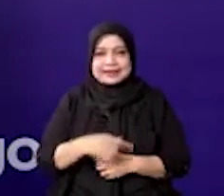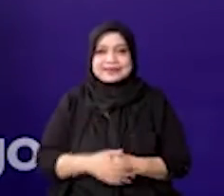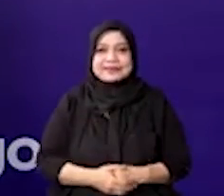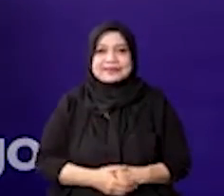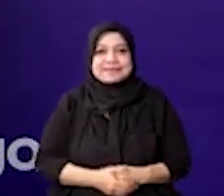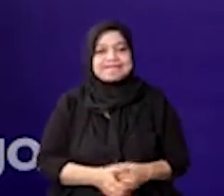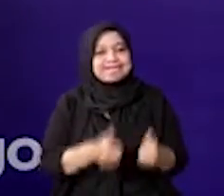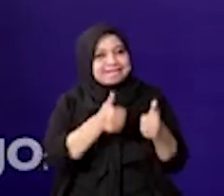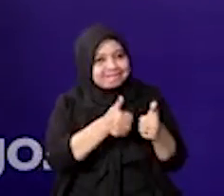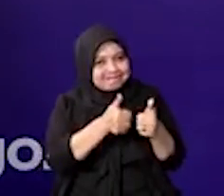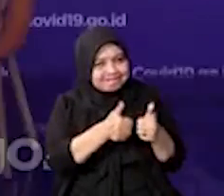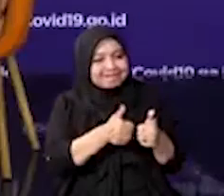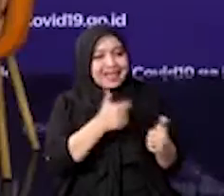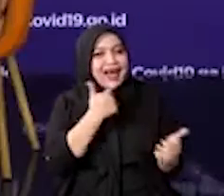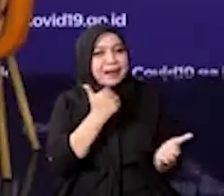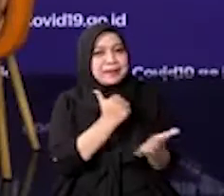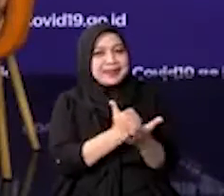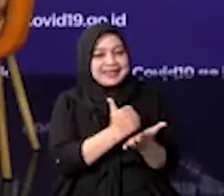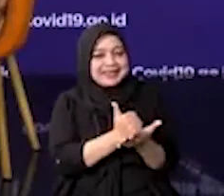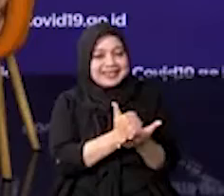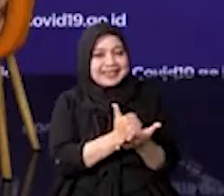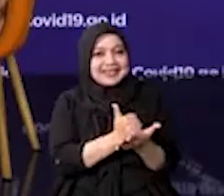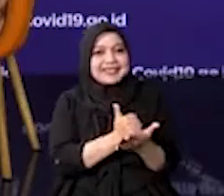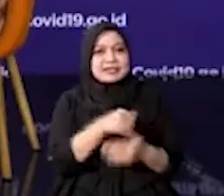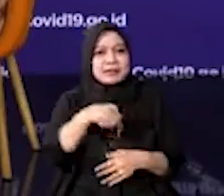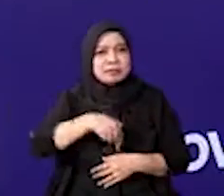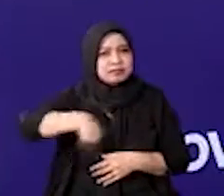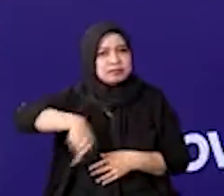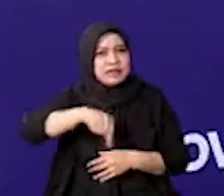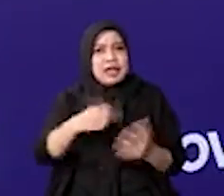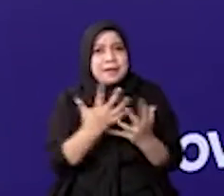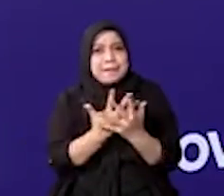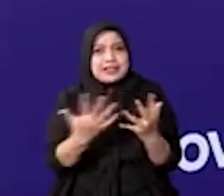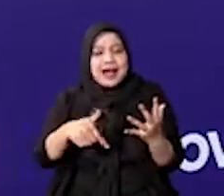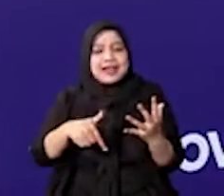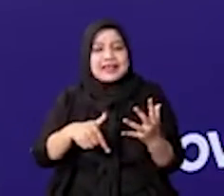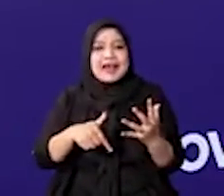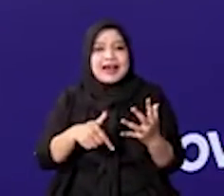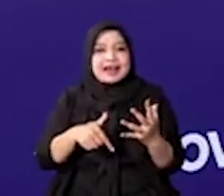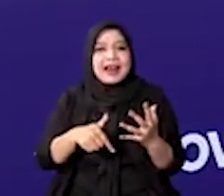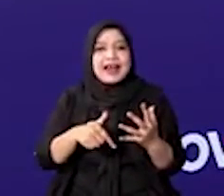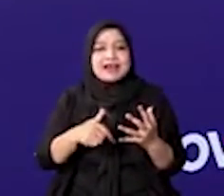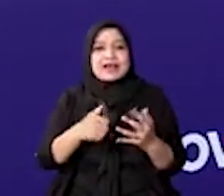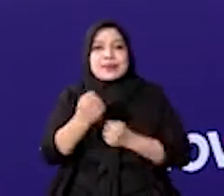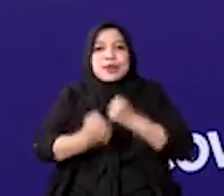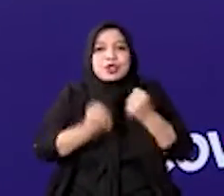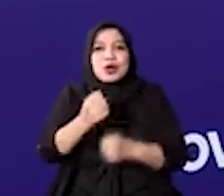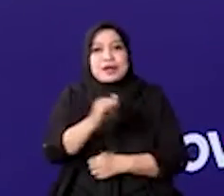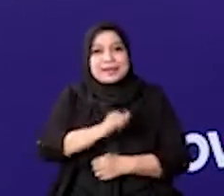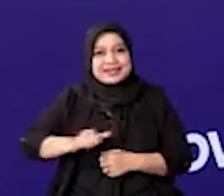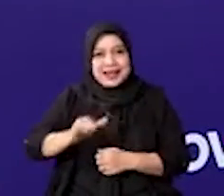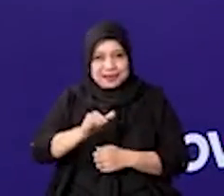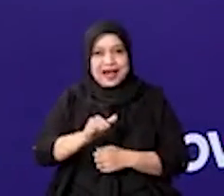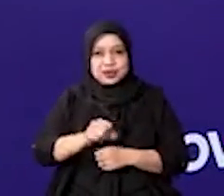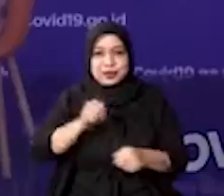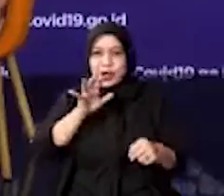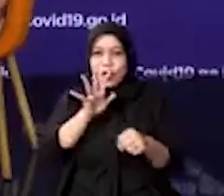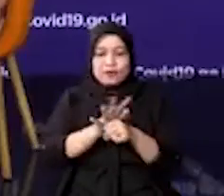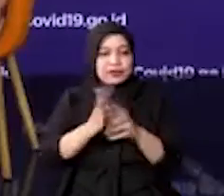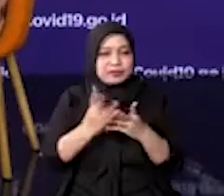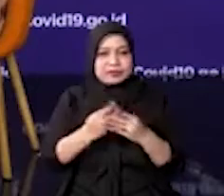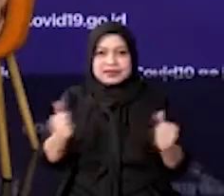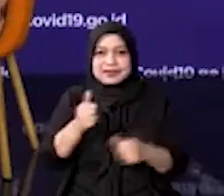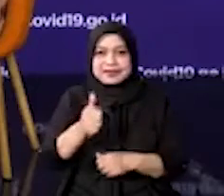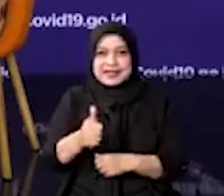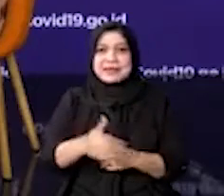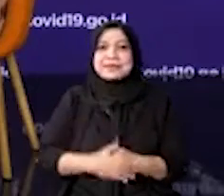NKRI yang kita cintai ini Baik baik itu yang paling penting kita adalah e ujung tombak apa pencegahan penyebaran